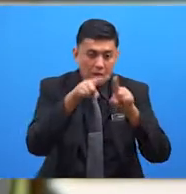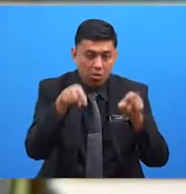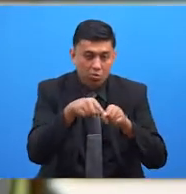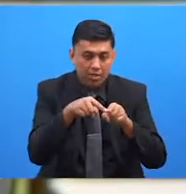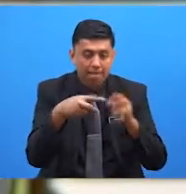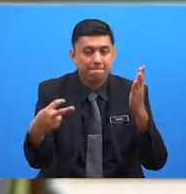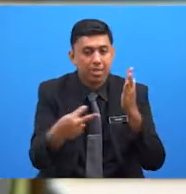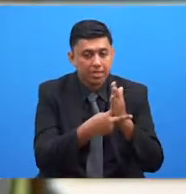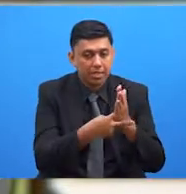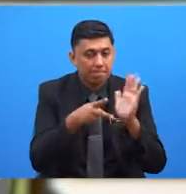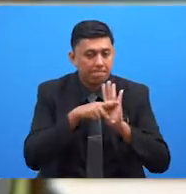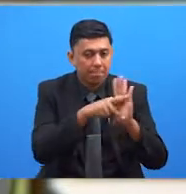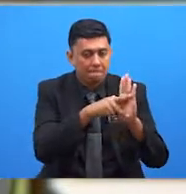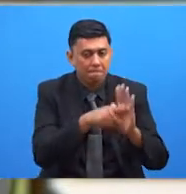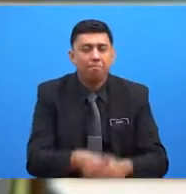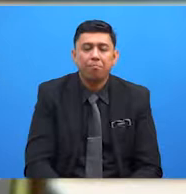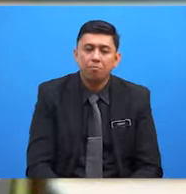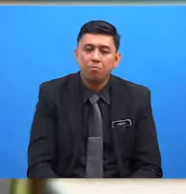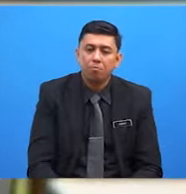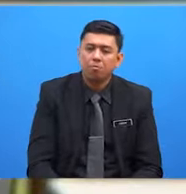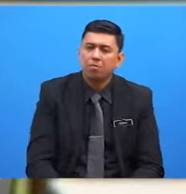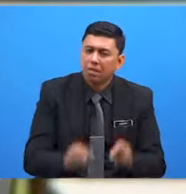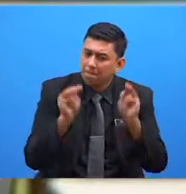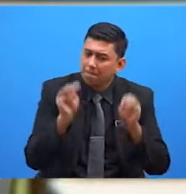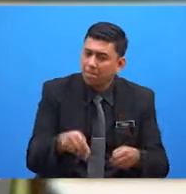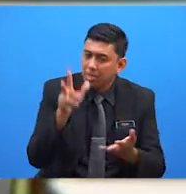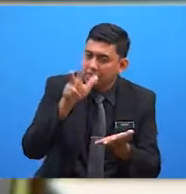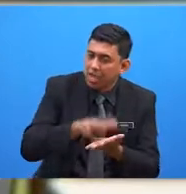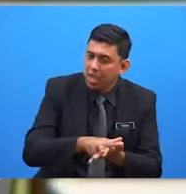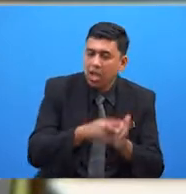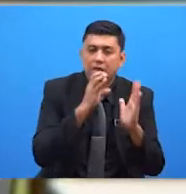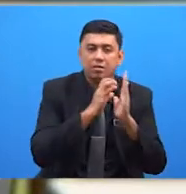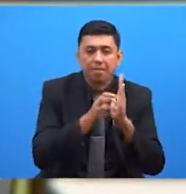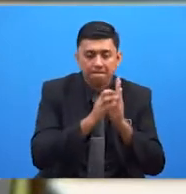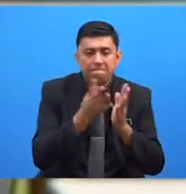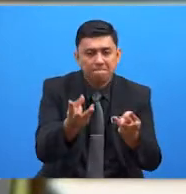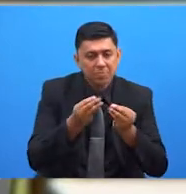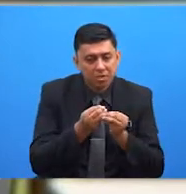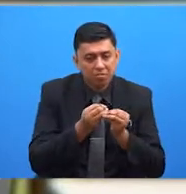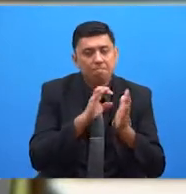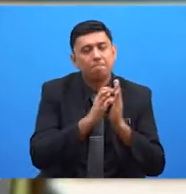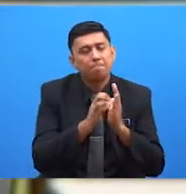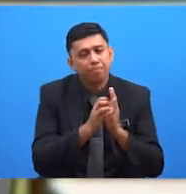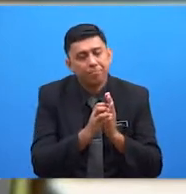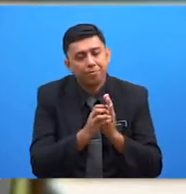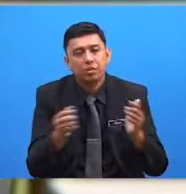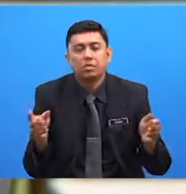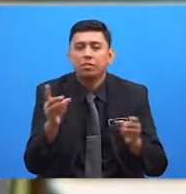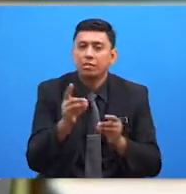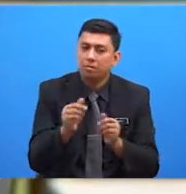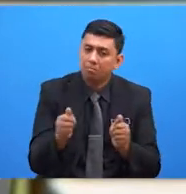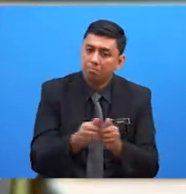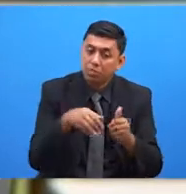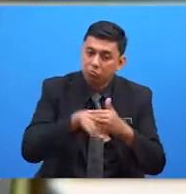yang dipaparkan. Laman web mampu mengesahkan data dan meminta data dimasukkan dengan betul